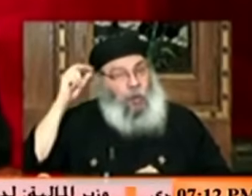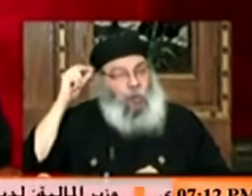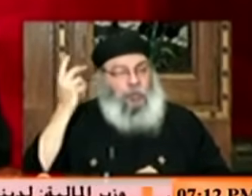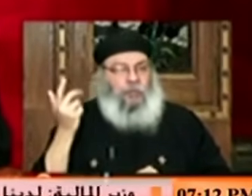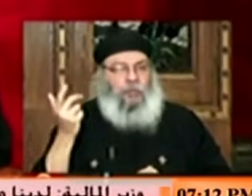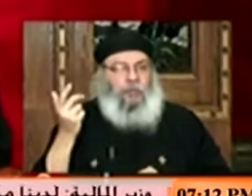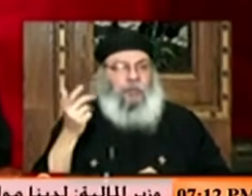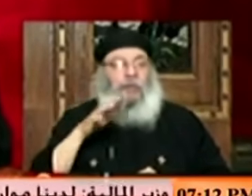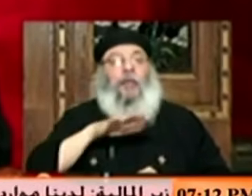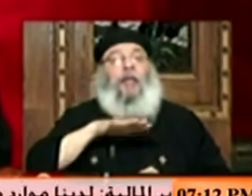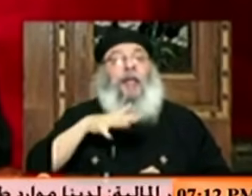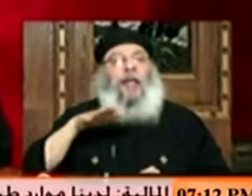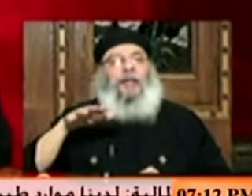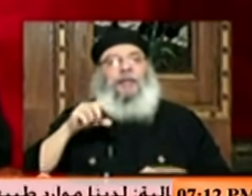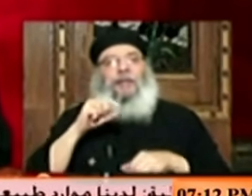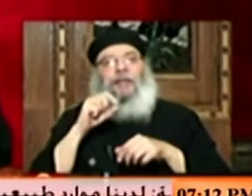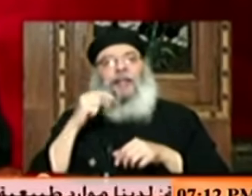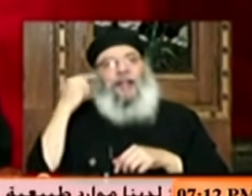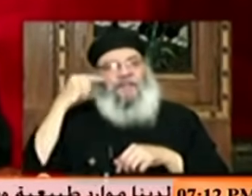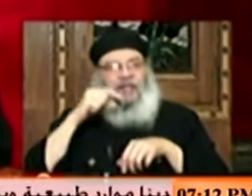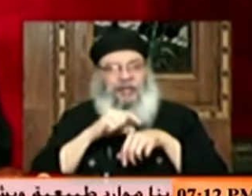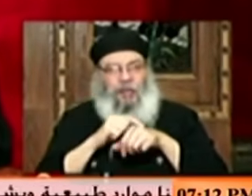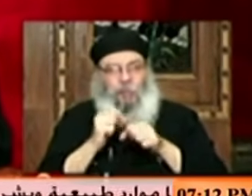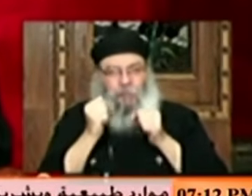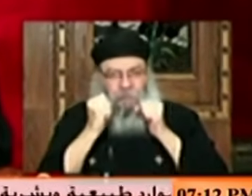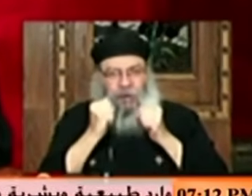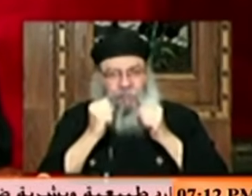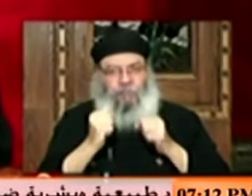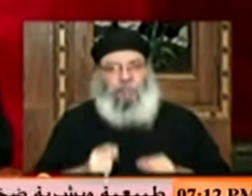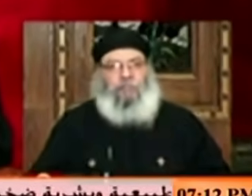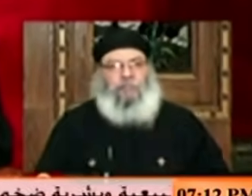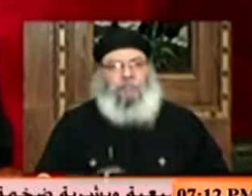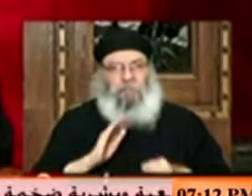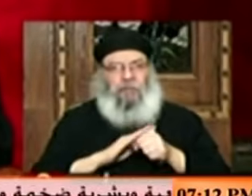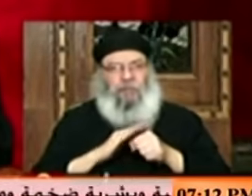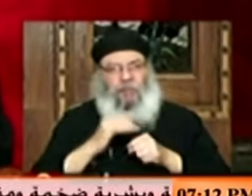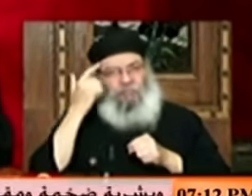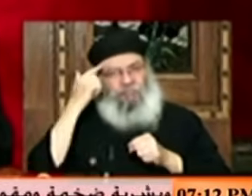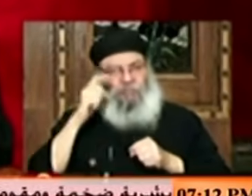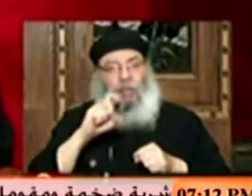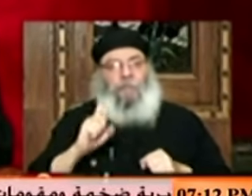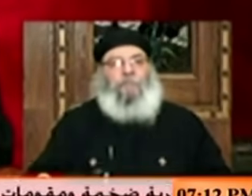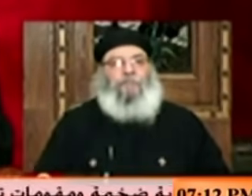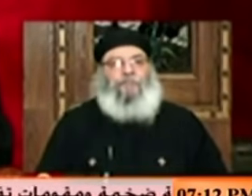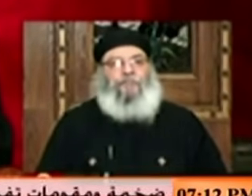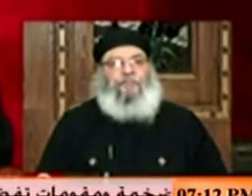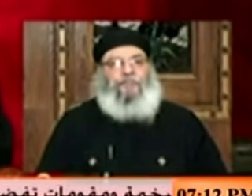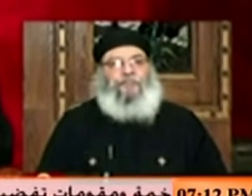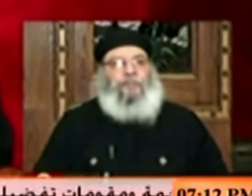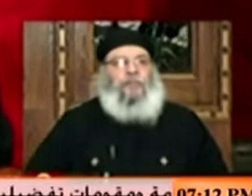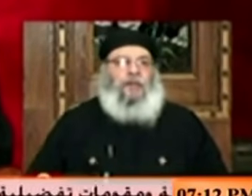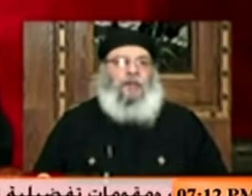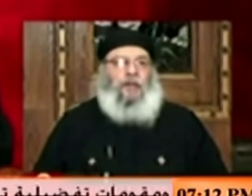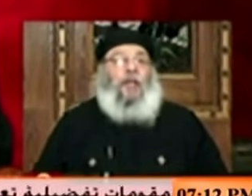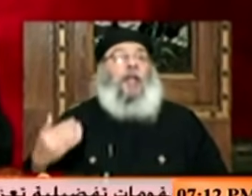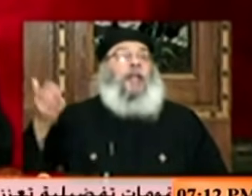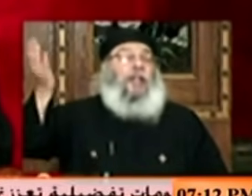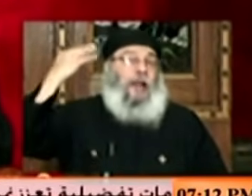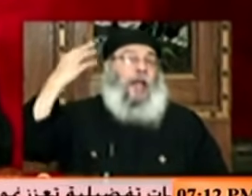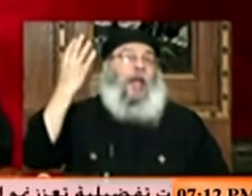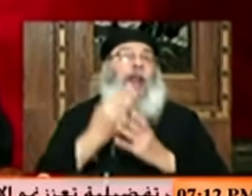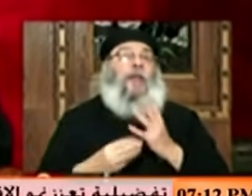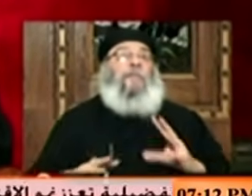واستشفاء فكر الانسان يبقى فكر جامد هروح بعيد ليه تعالوا نرجع للابن